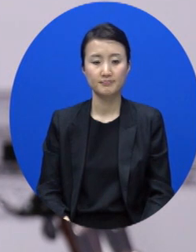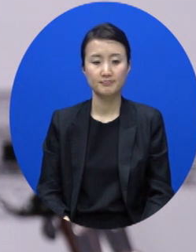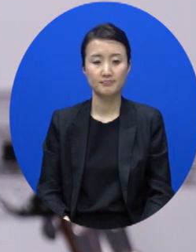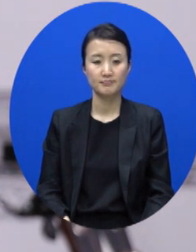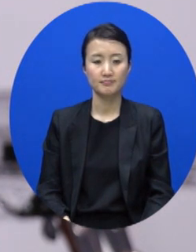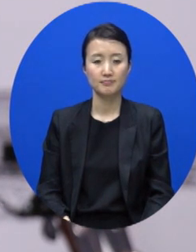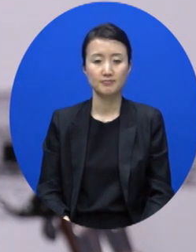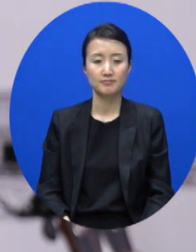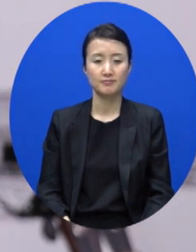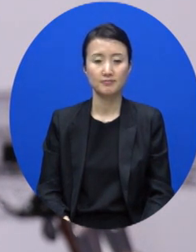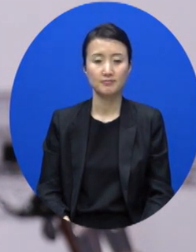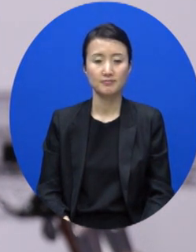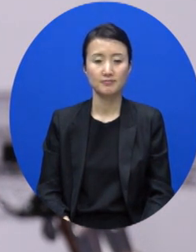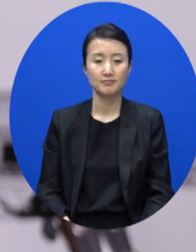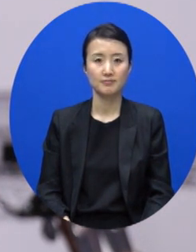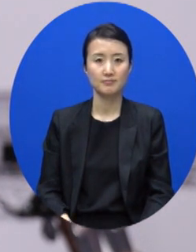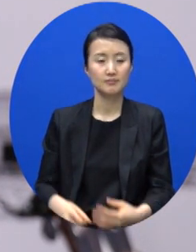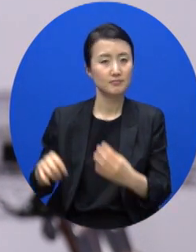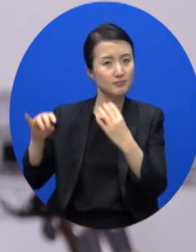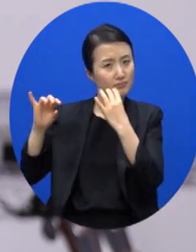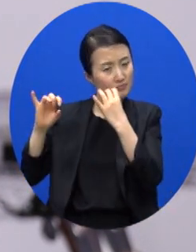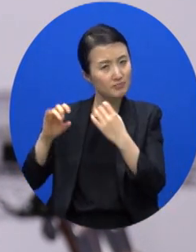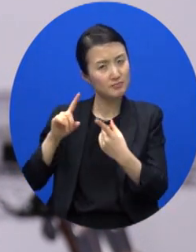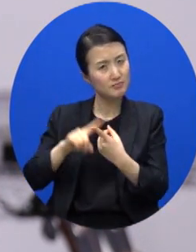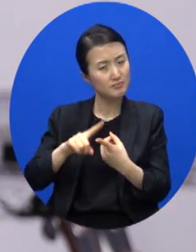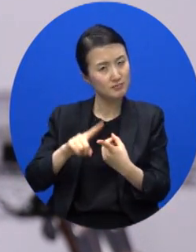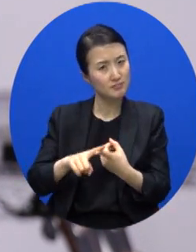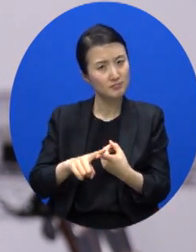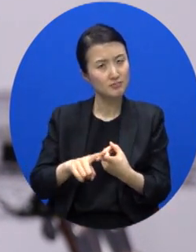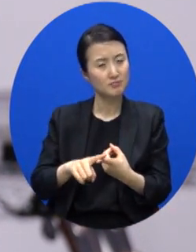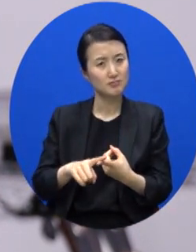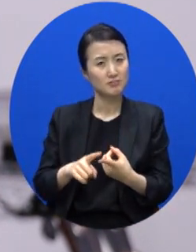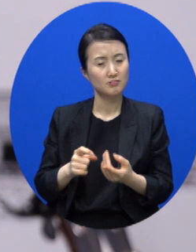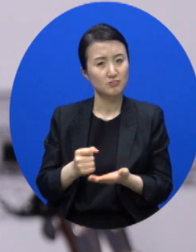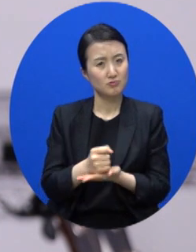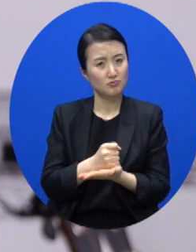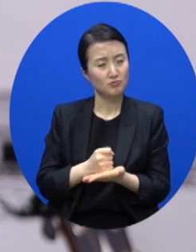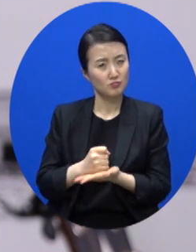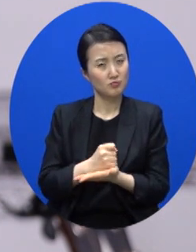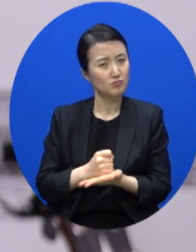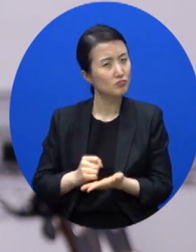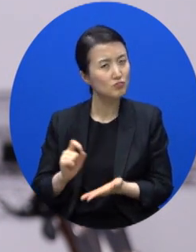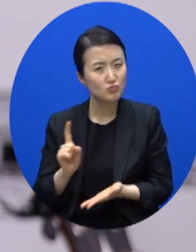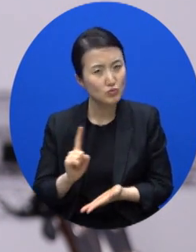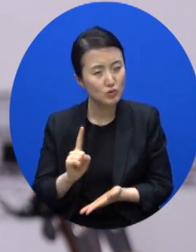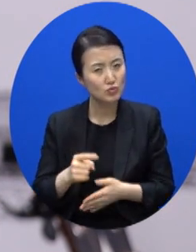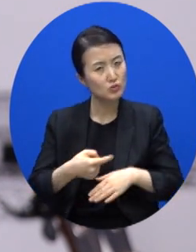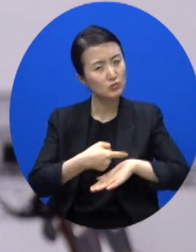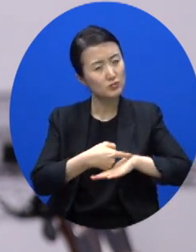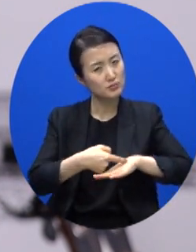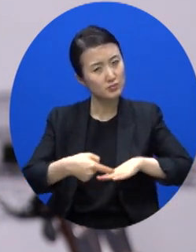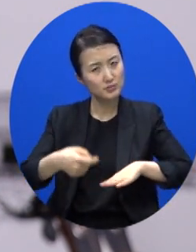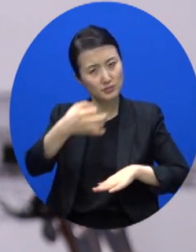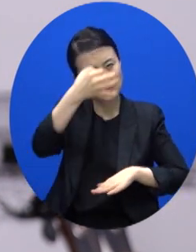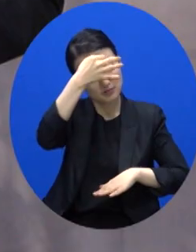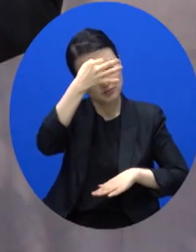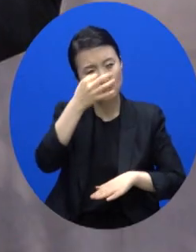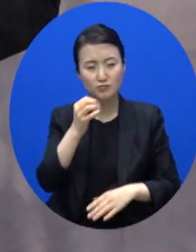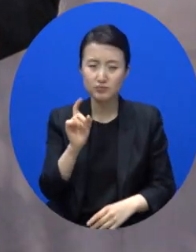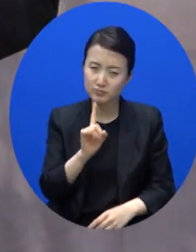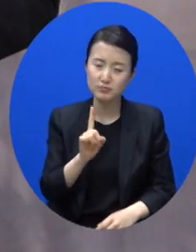관악기의 소질이 보였는지, 아니면 DNA에 그게 있었는지, 그건